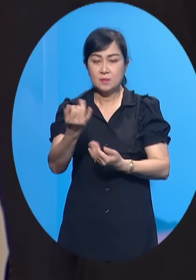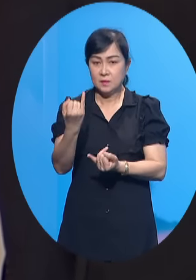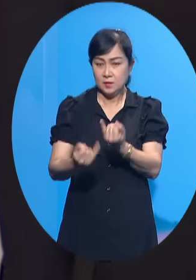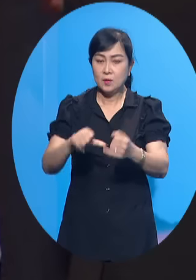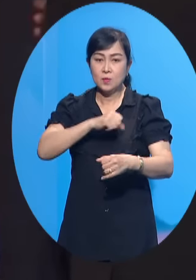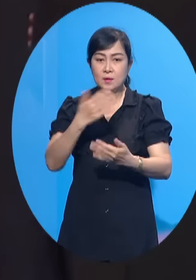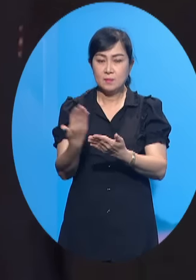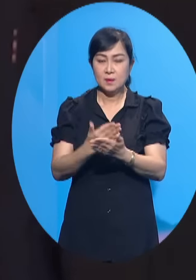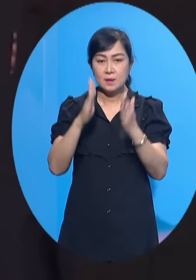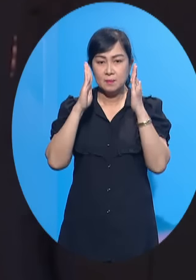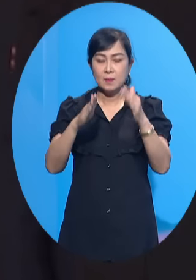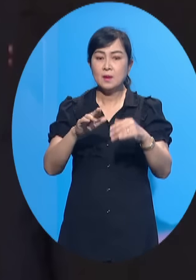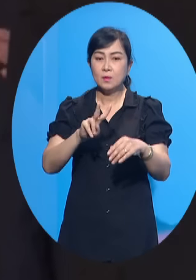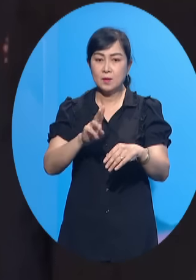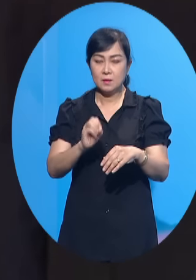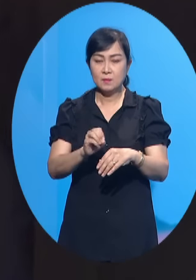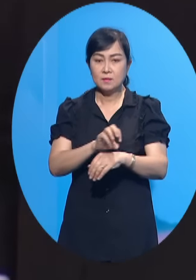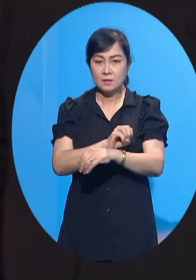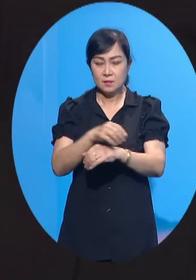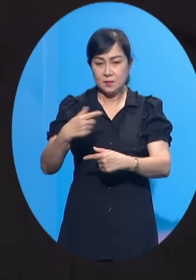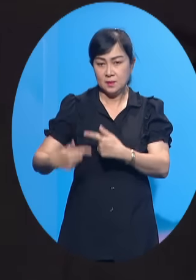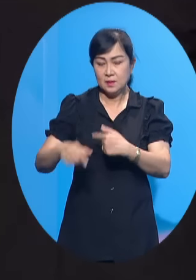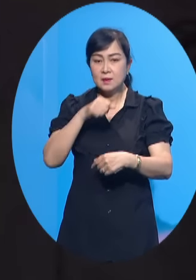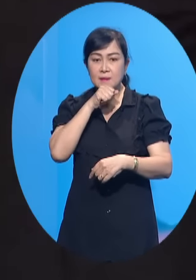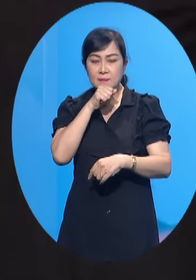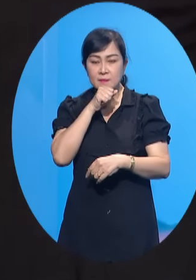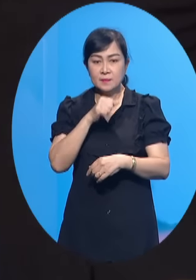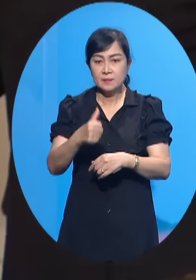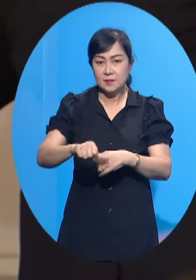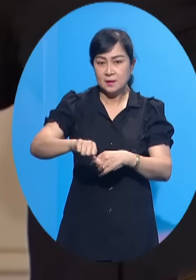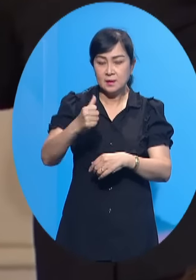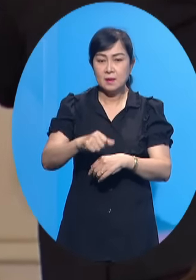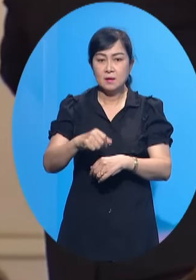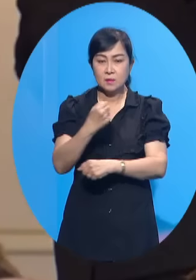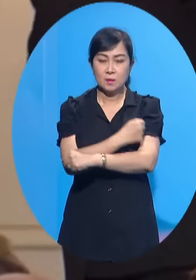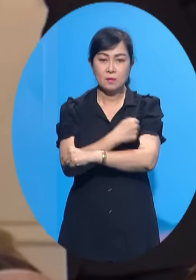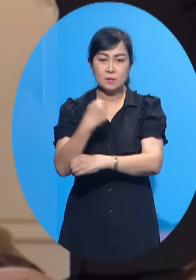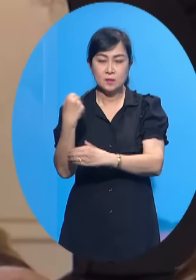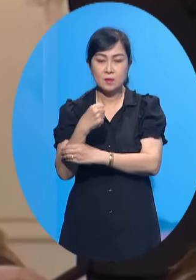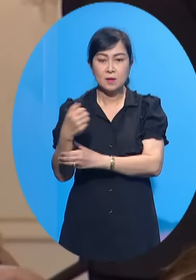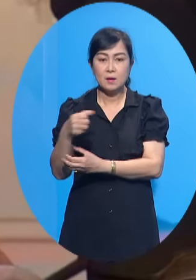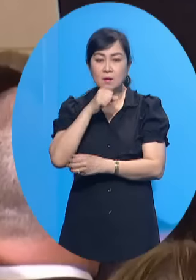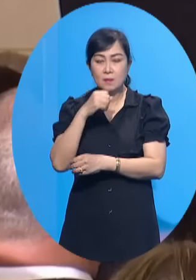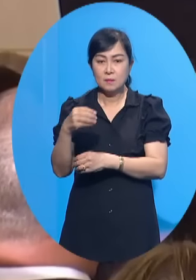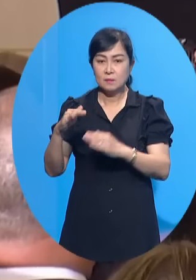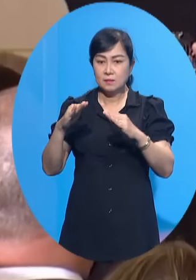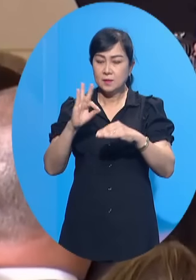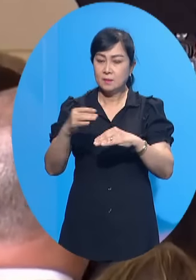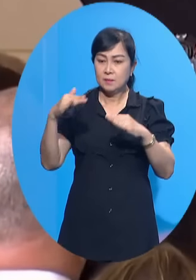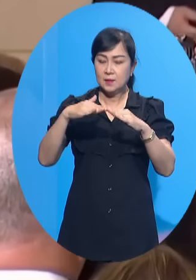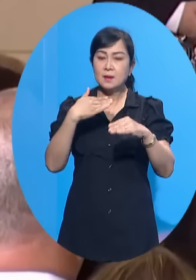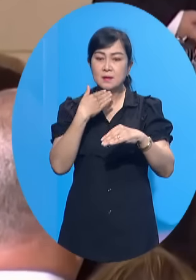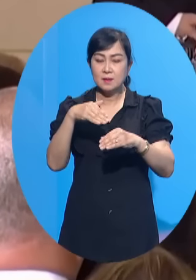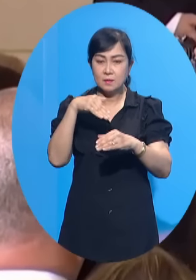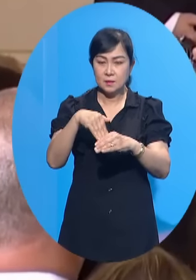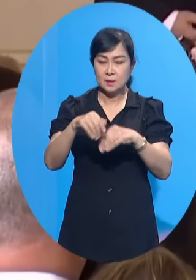cho chính quyền mới là bà w cố vấn Chiến Dịch Tranh Cử của ông người được đánh giá là đã có công lớn đưa ông trump đến nhà trắng trong kỳ bầu